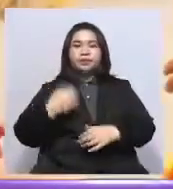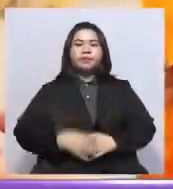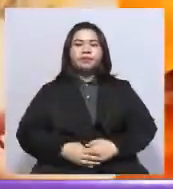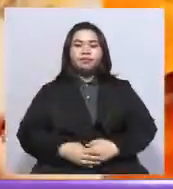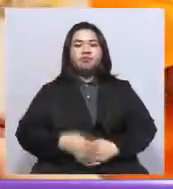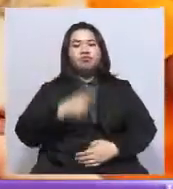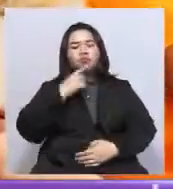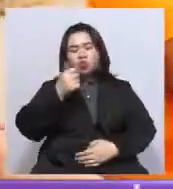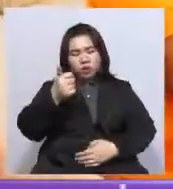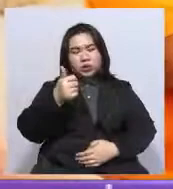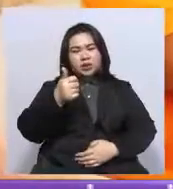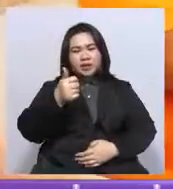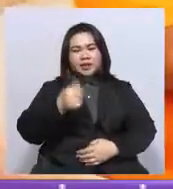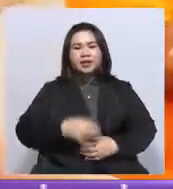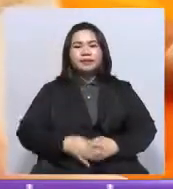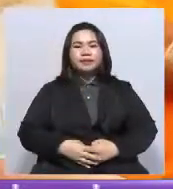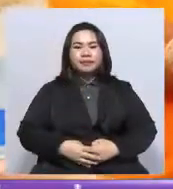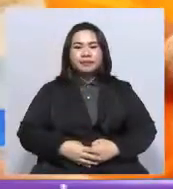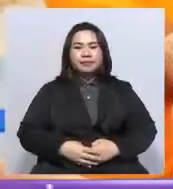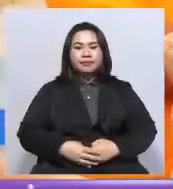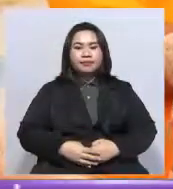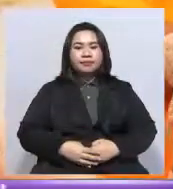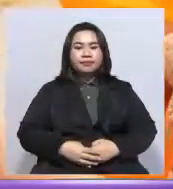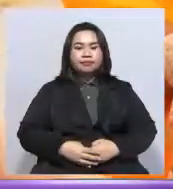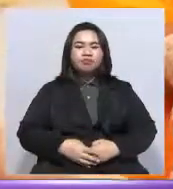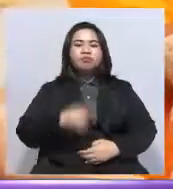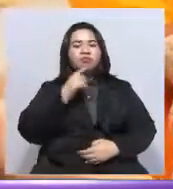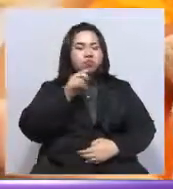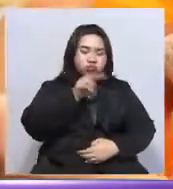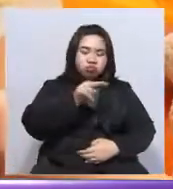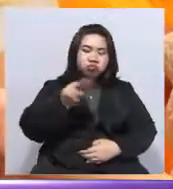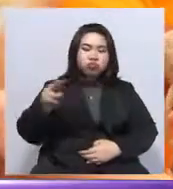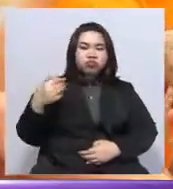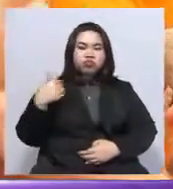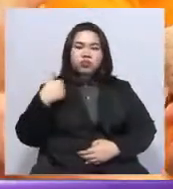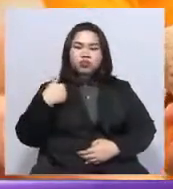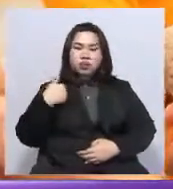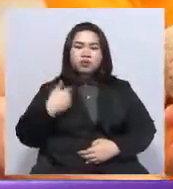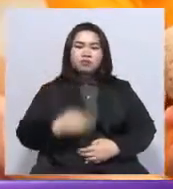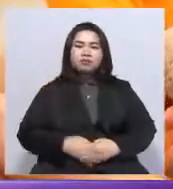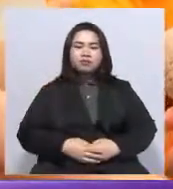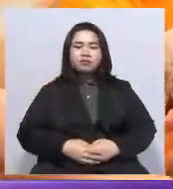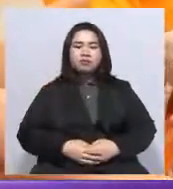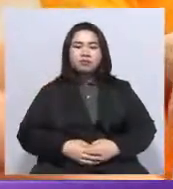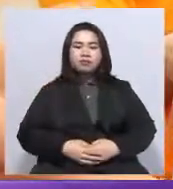ดีค่ะดีมากก็ได้เห็นอะไรหลายๆอย่าง